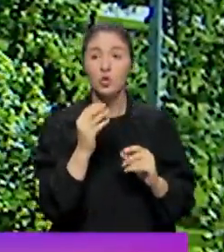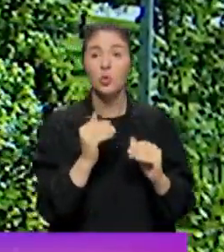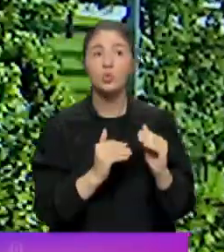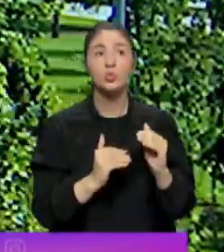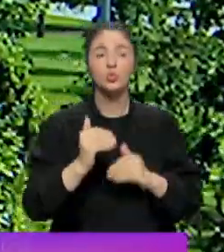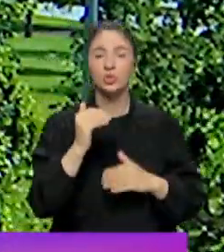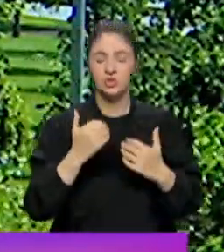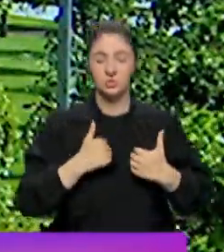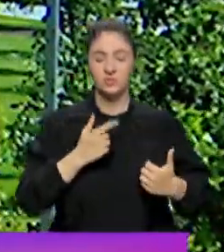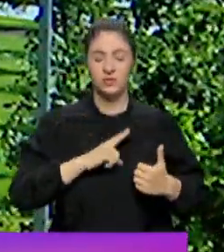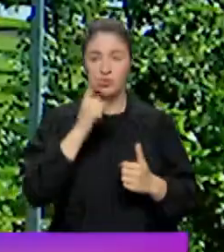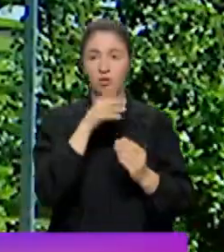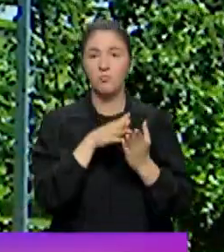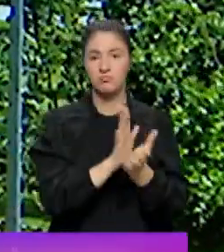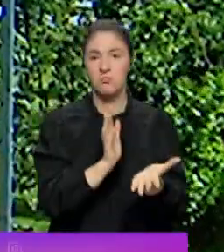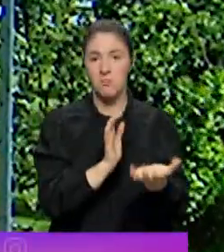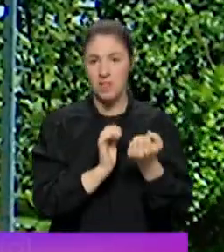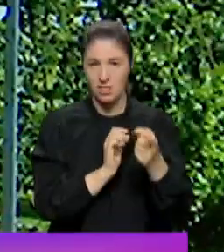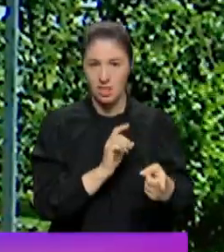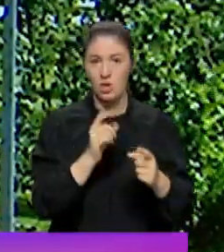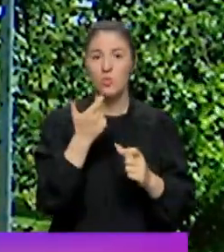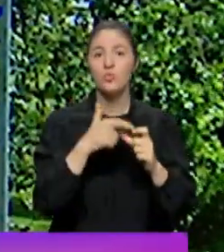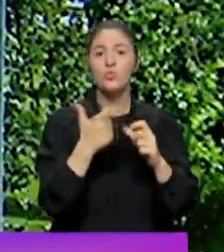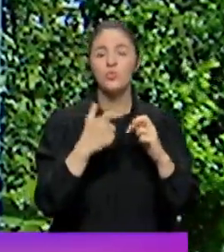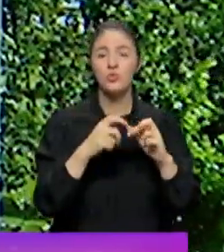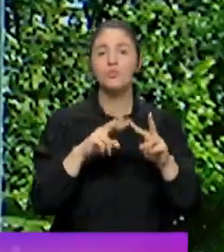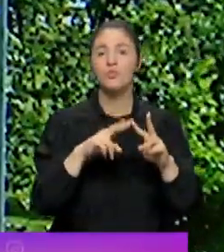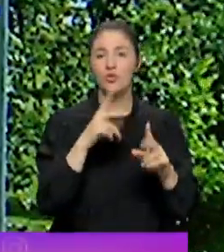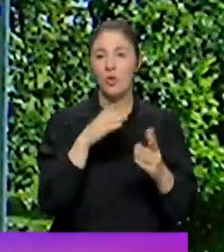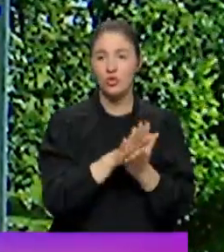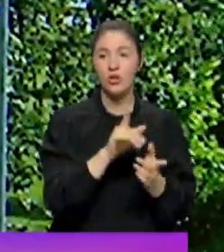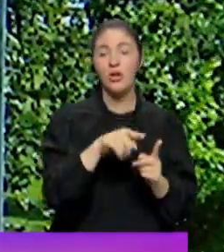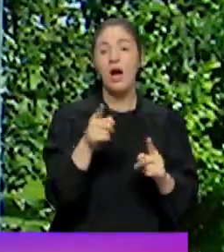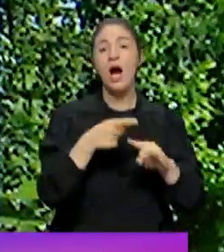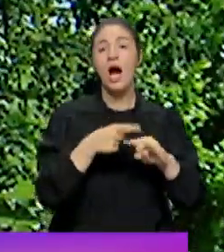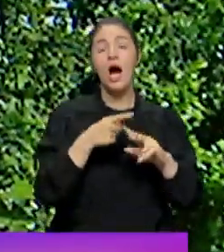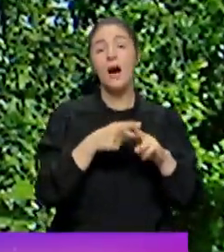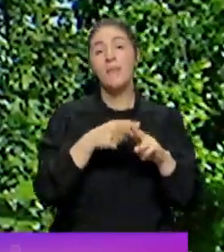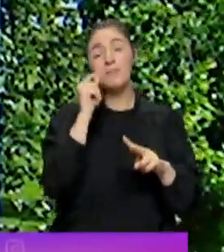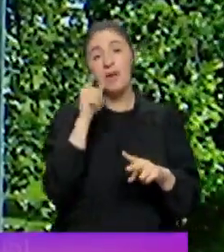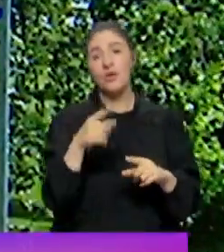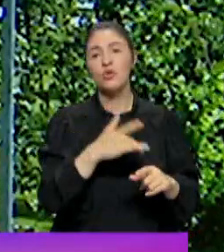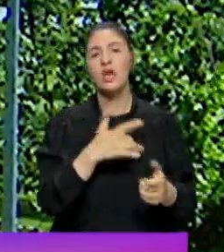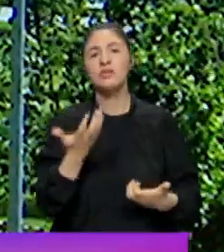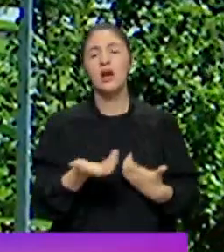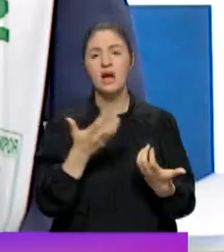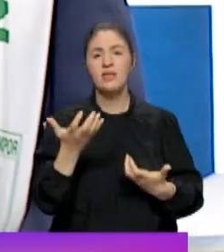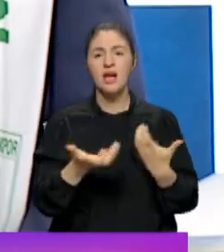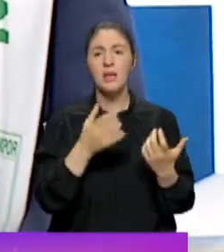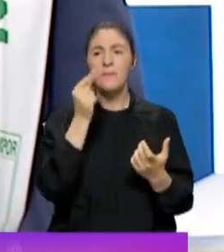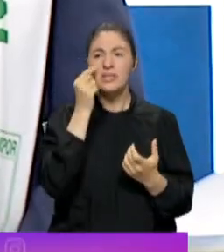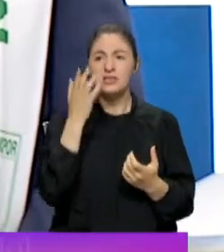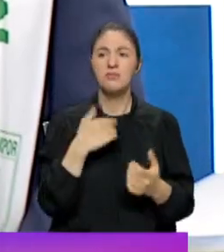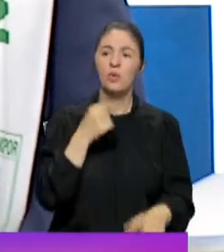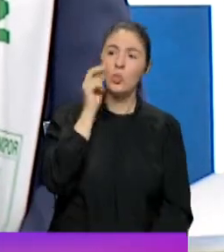yüksek fedakarlıkları nedeniyle ödüle layık görülmüştü Uğur Mumcu ödülüne. Ahmet Aras da o yüreklerimizi yakan yangında bizzat